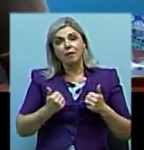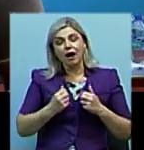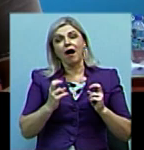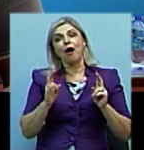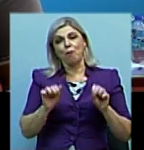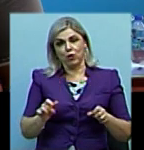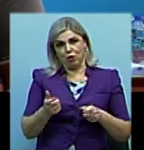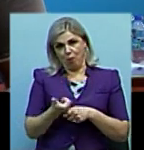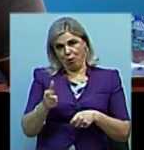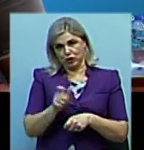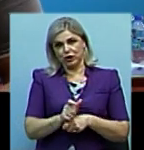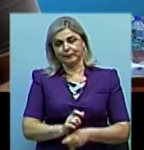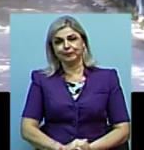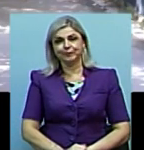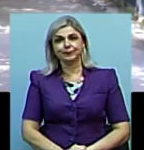якомога більше.